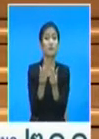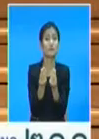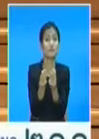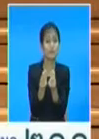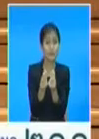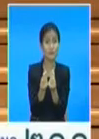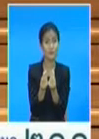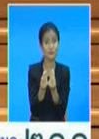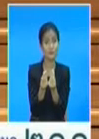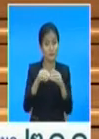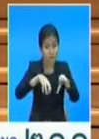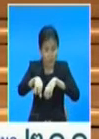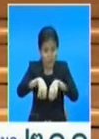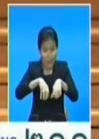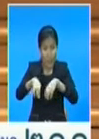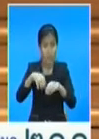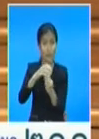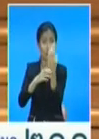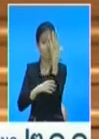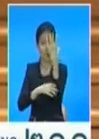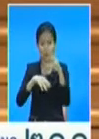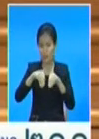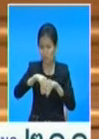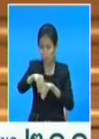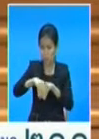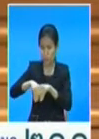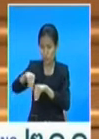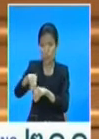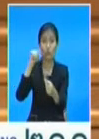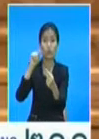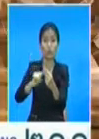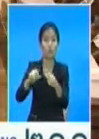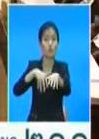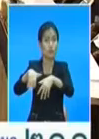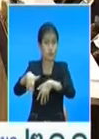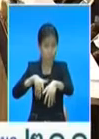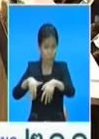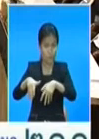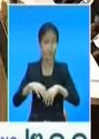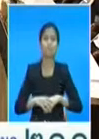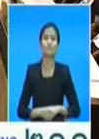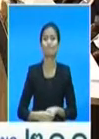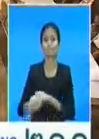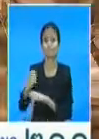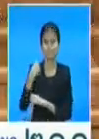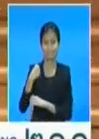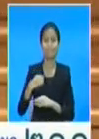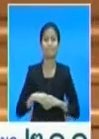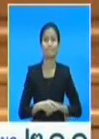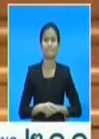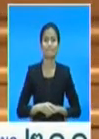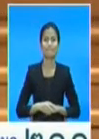ปลูกและการดูแลต้นไม้ในชุมชนเพื่อชุมชนเข้มแข็งท่านประธานที่เค